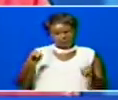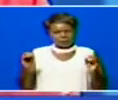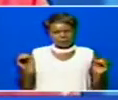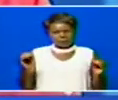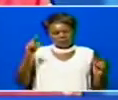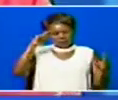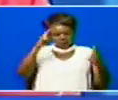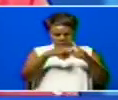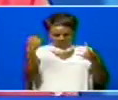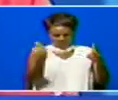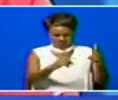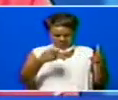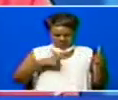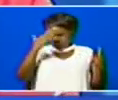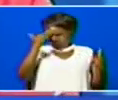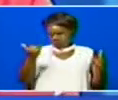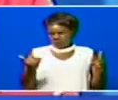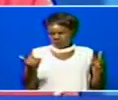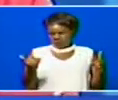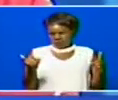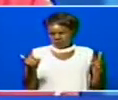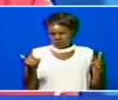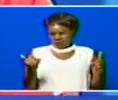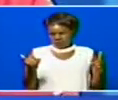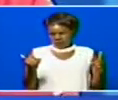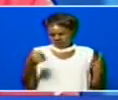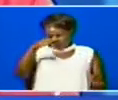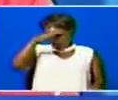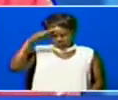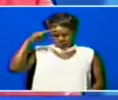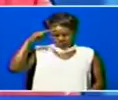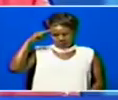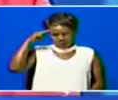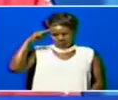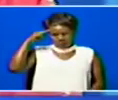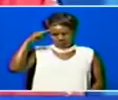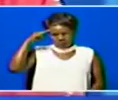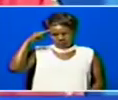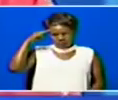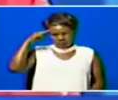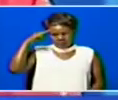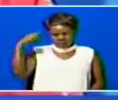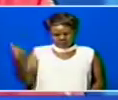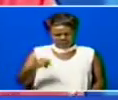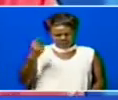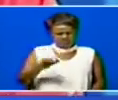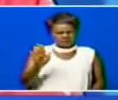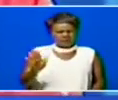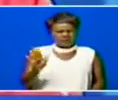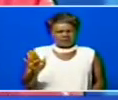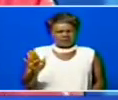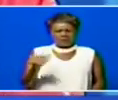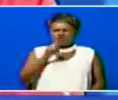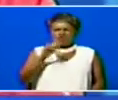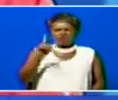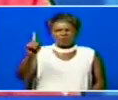chake ya kunipiga kila wakati ilikuwa sababu ipi, kwa sababu ilikuwa kupigwa na yeye ilikuwa sio